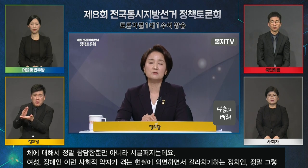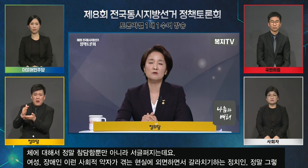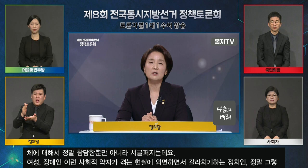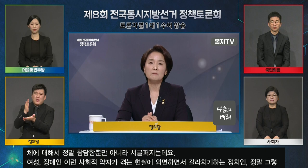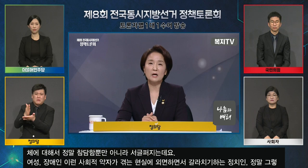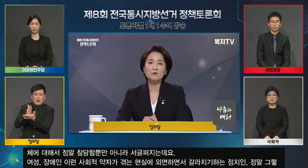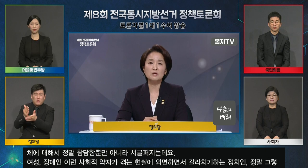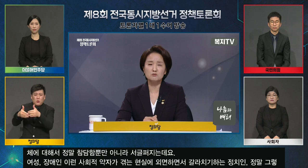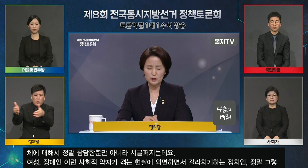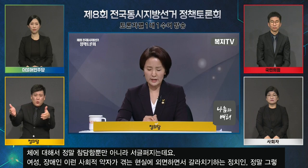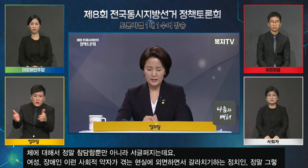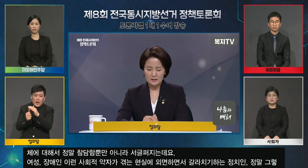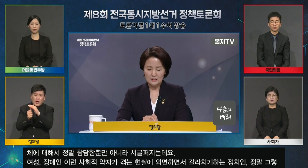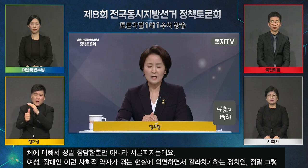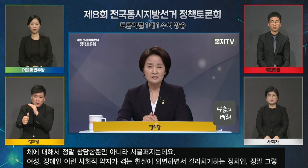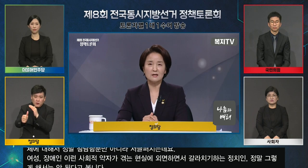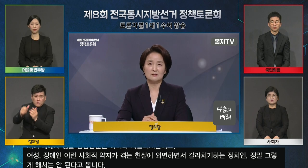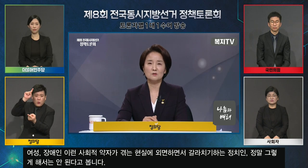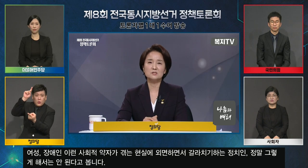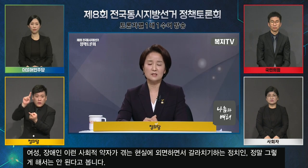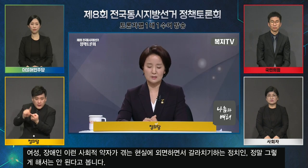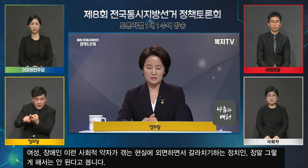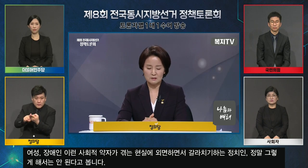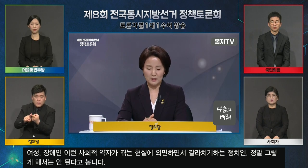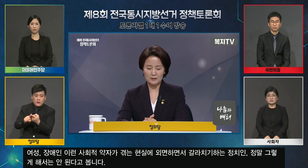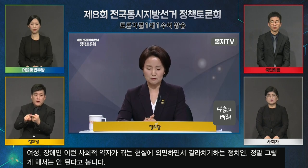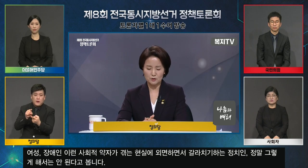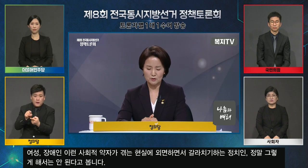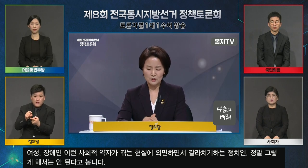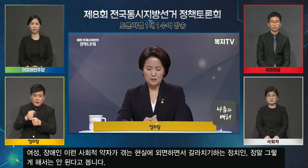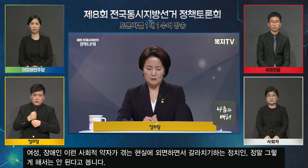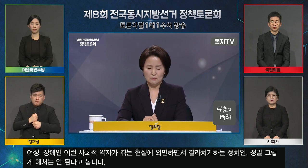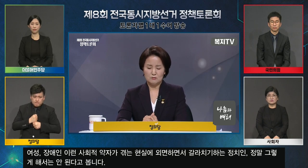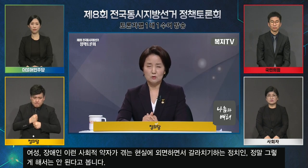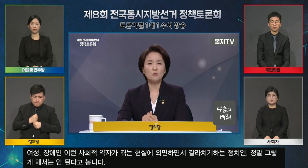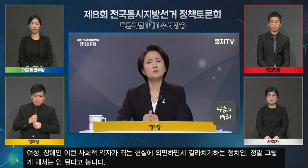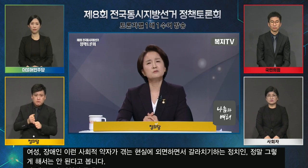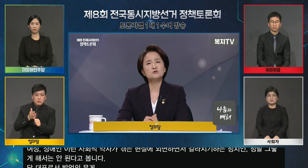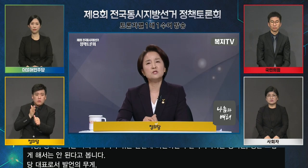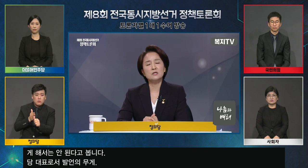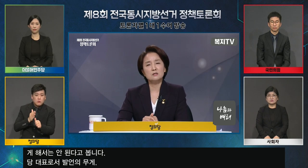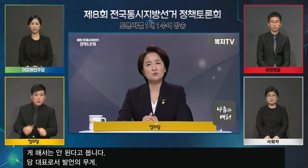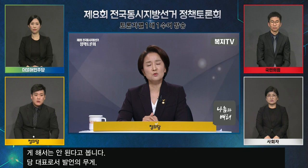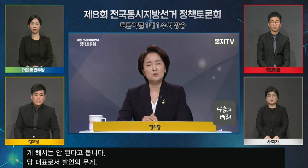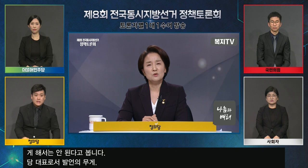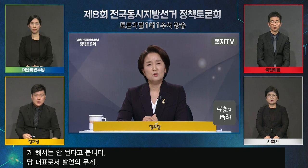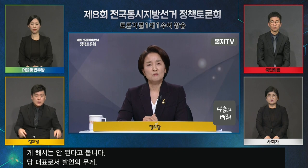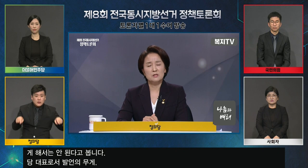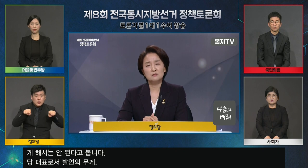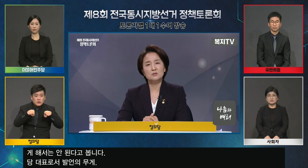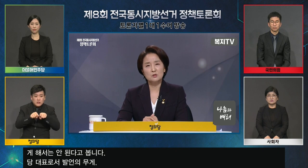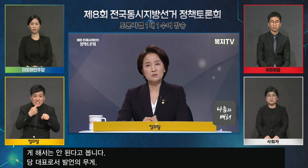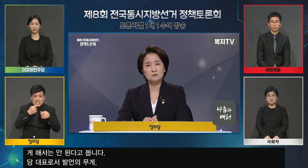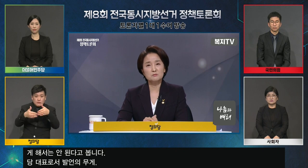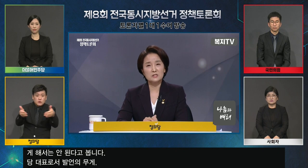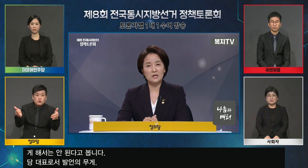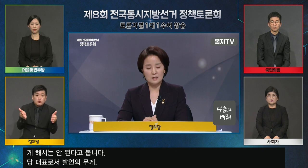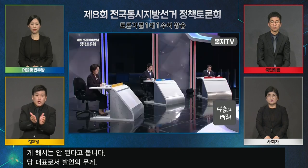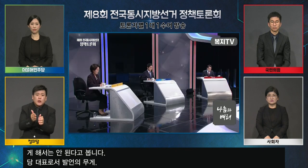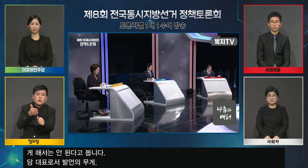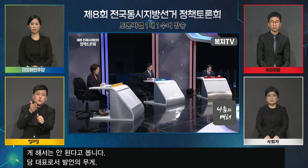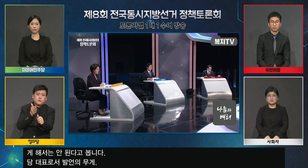대표로서 발언의 무게에 항상 성찰하길 바라고요. 그래서 더불어민주당에도 말씀드리고